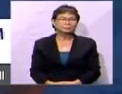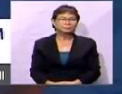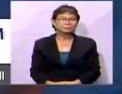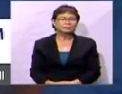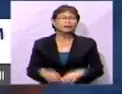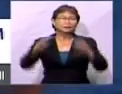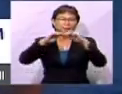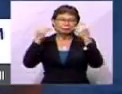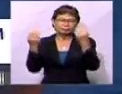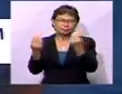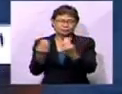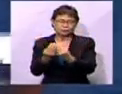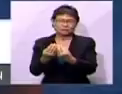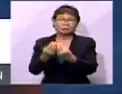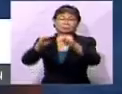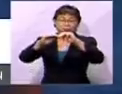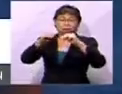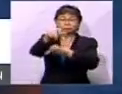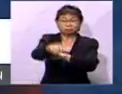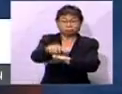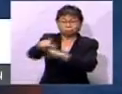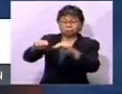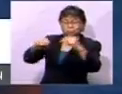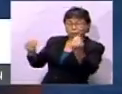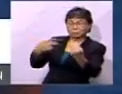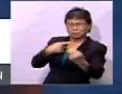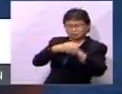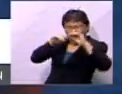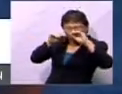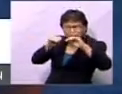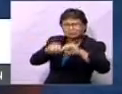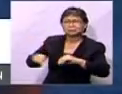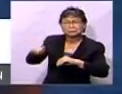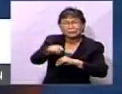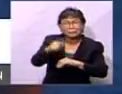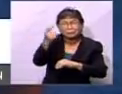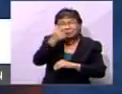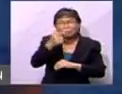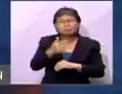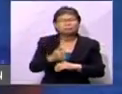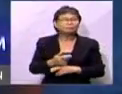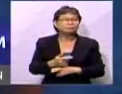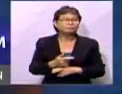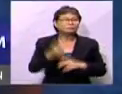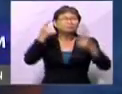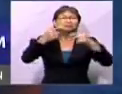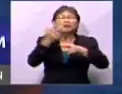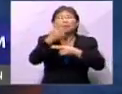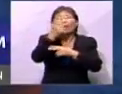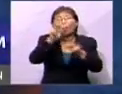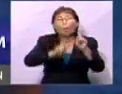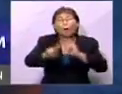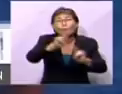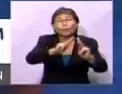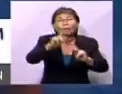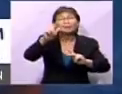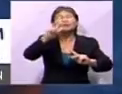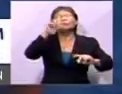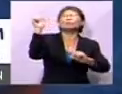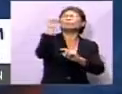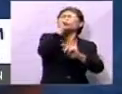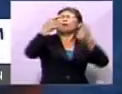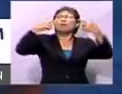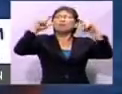Masyarakat perlu kita didik supaya tidak menobatkan selebriti-selebriti yang